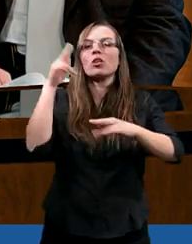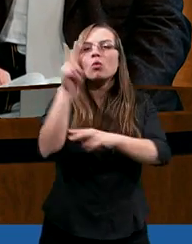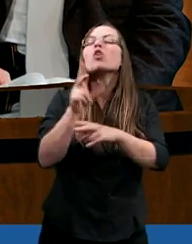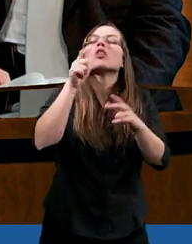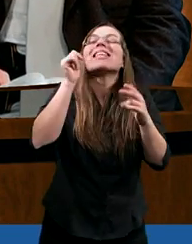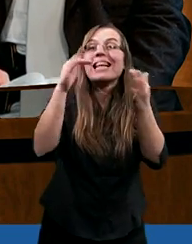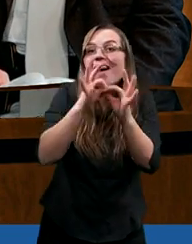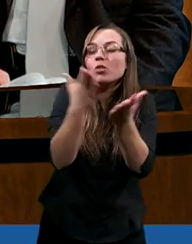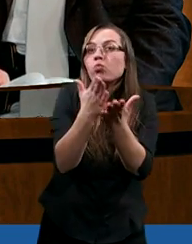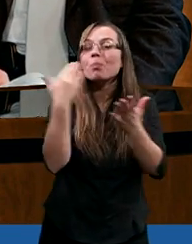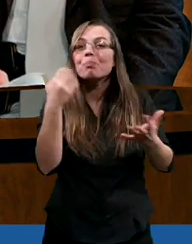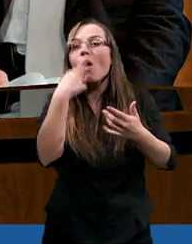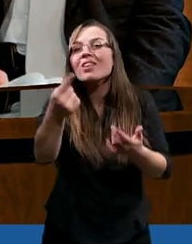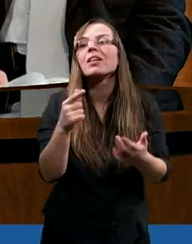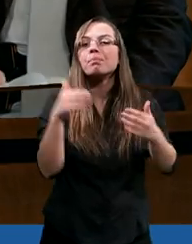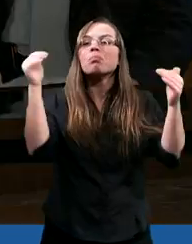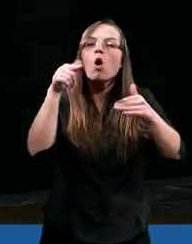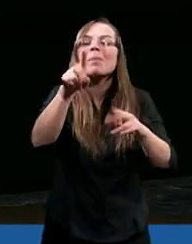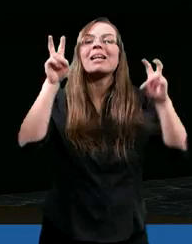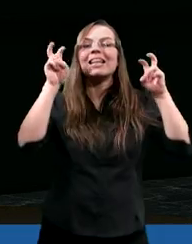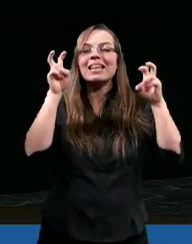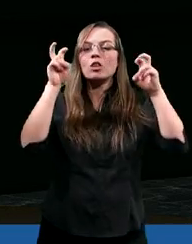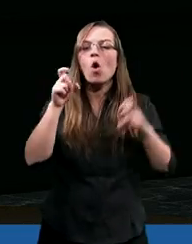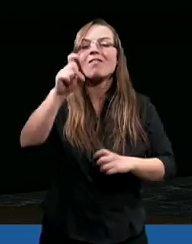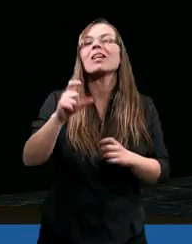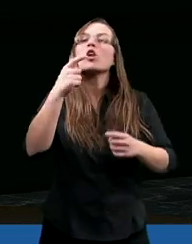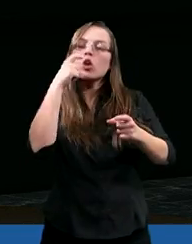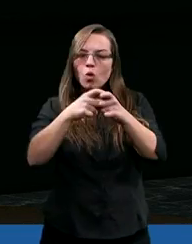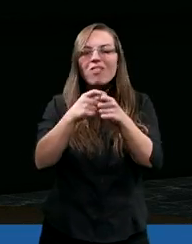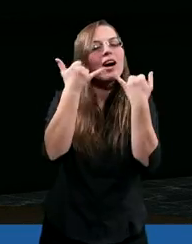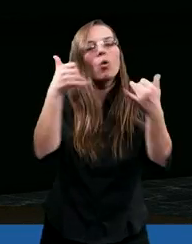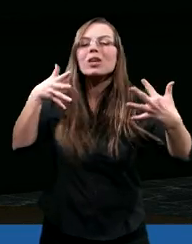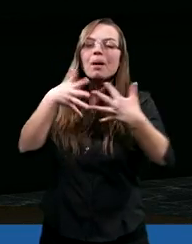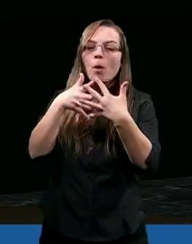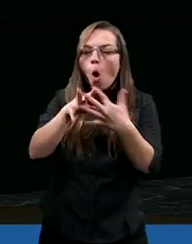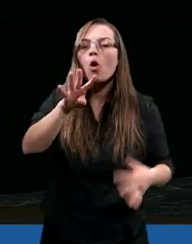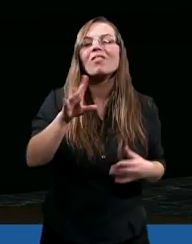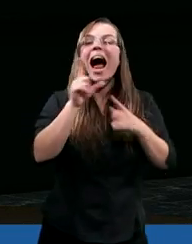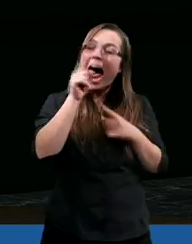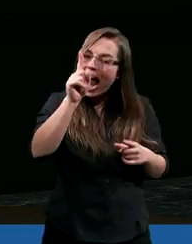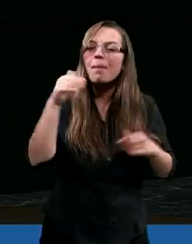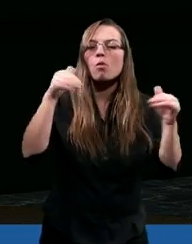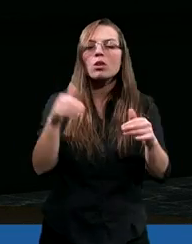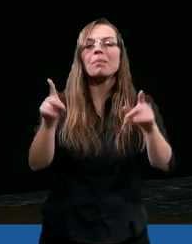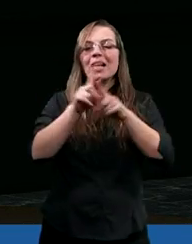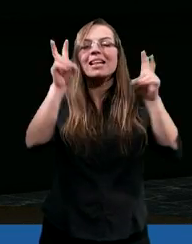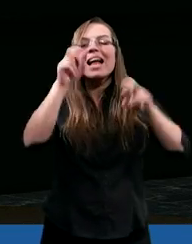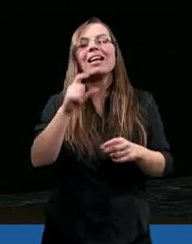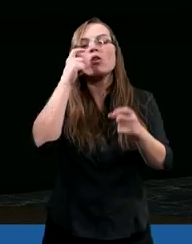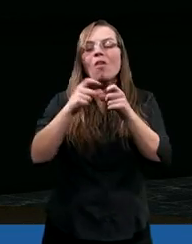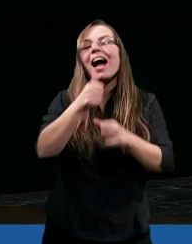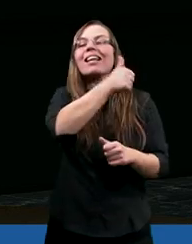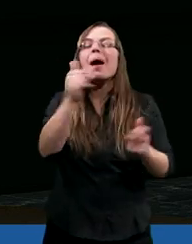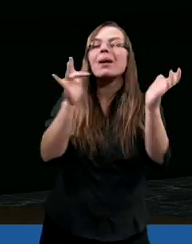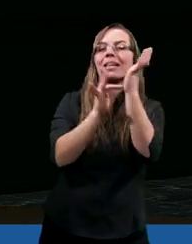powiedzieliśmy. Możemy cytować słowa różnych proroków, ale możemy zacytować słowa samego